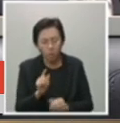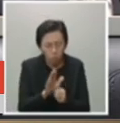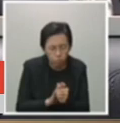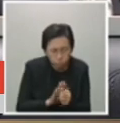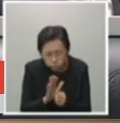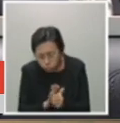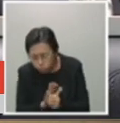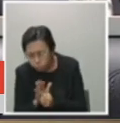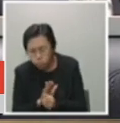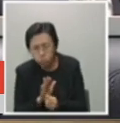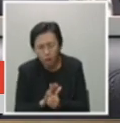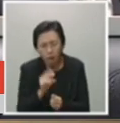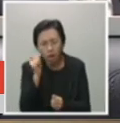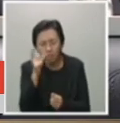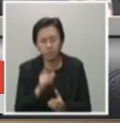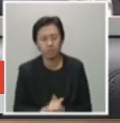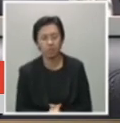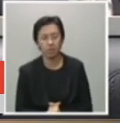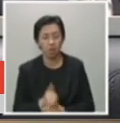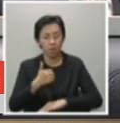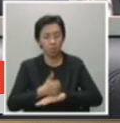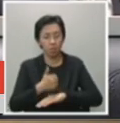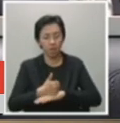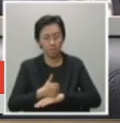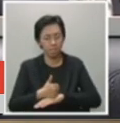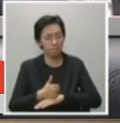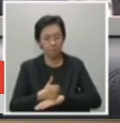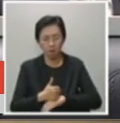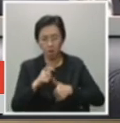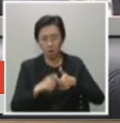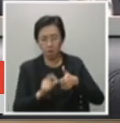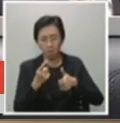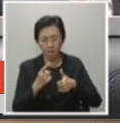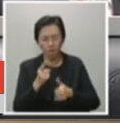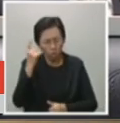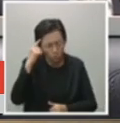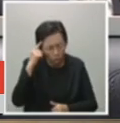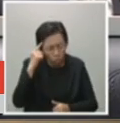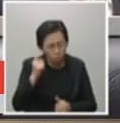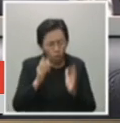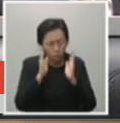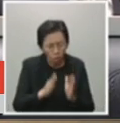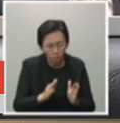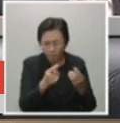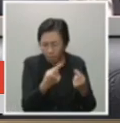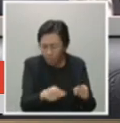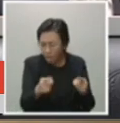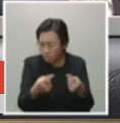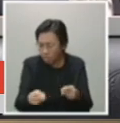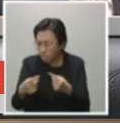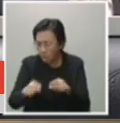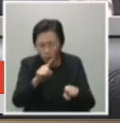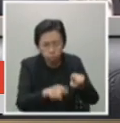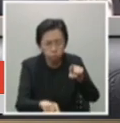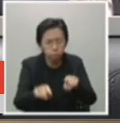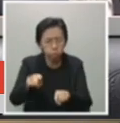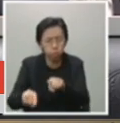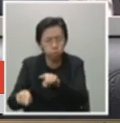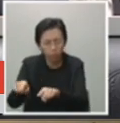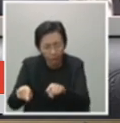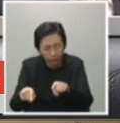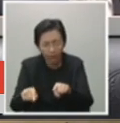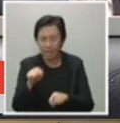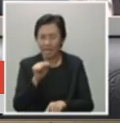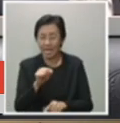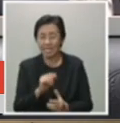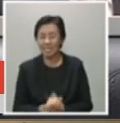ใจยิ่งไปกว่านั้นผู้นำยุคใหม่ก็ต้องมีความเข้าใจในความหลากหลายทางชาติพันธุ์ค่ะซึ่งคุณสมบัติเช่นนี้หาไม่ได้